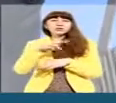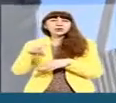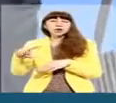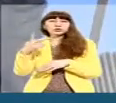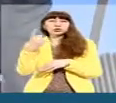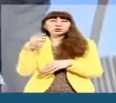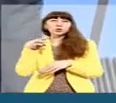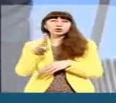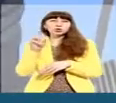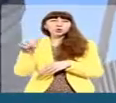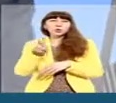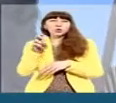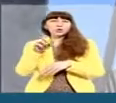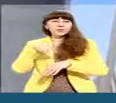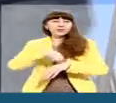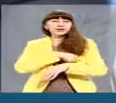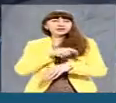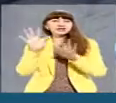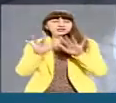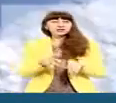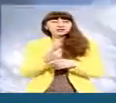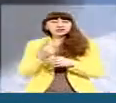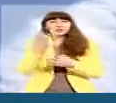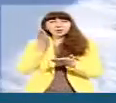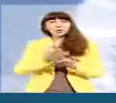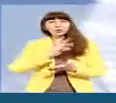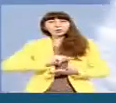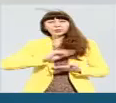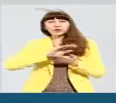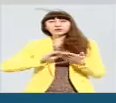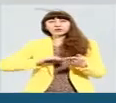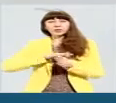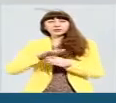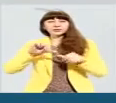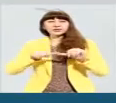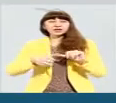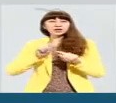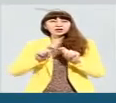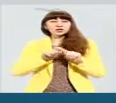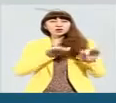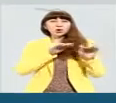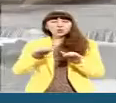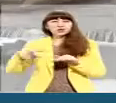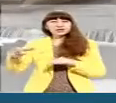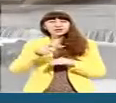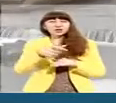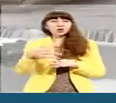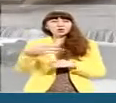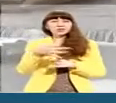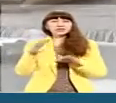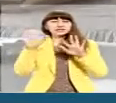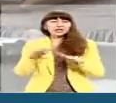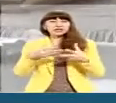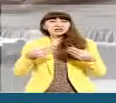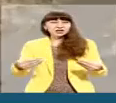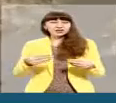кубометров снега работа в данном направлении продолжается осуществляется постоянный контроль за уровнем рек области и снеготаяния